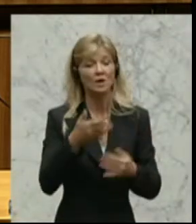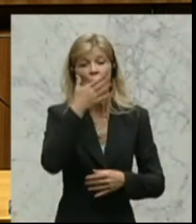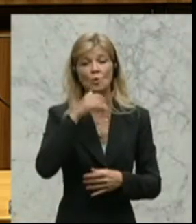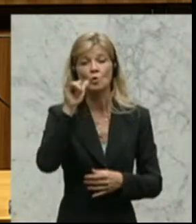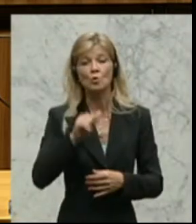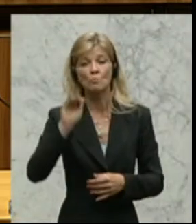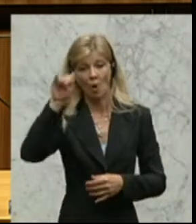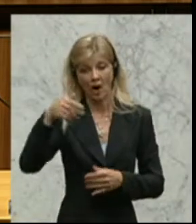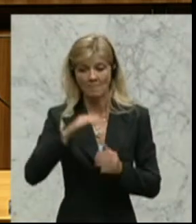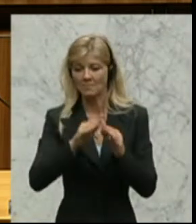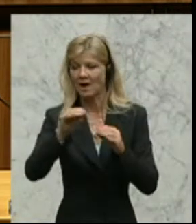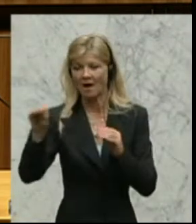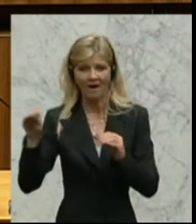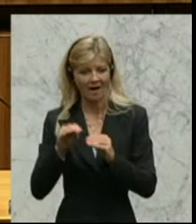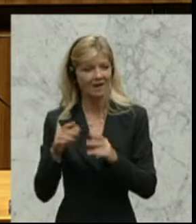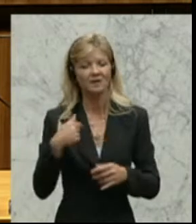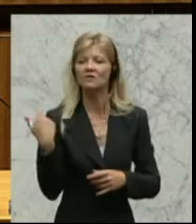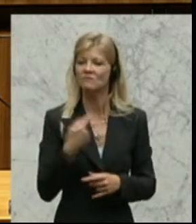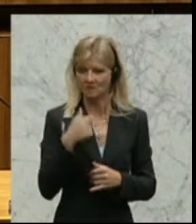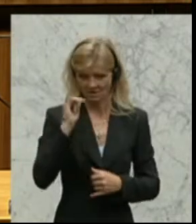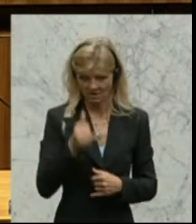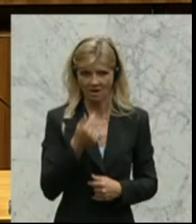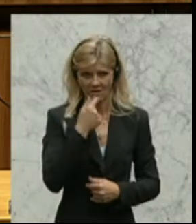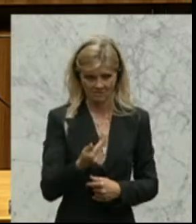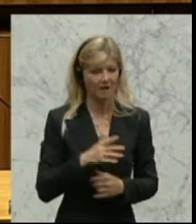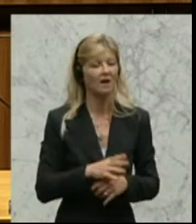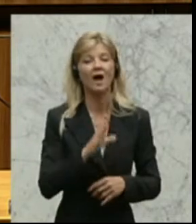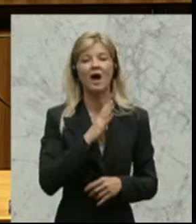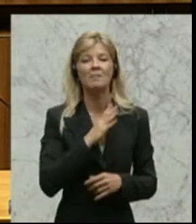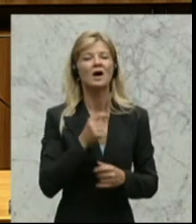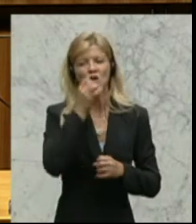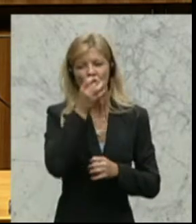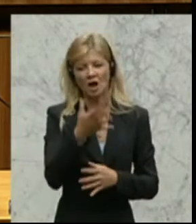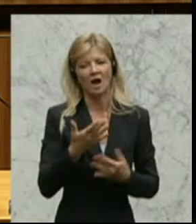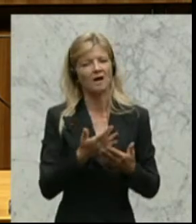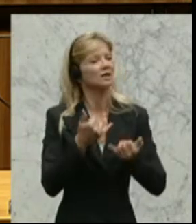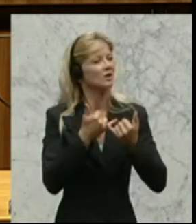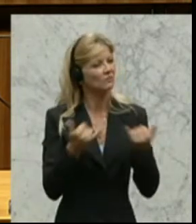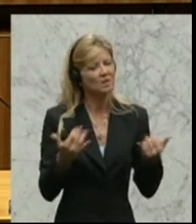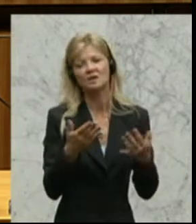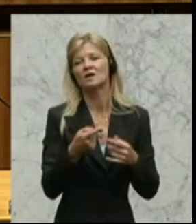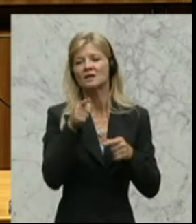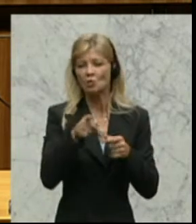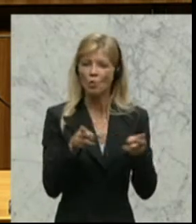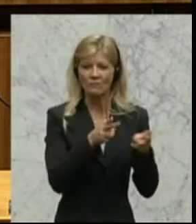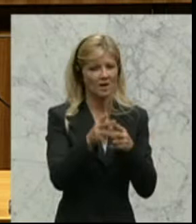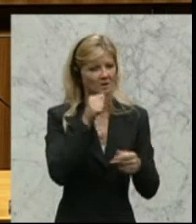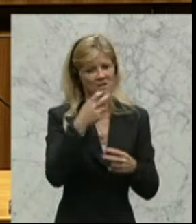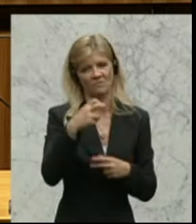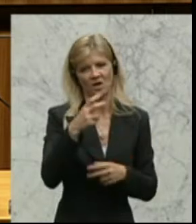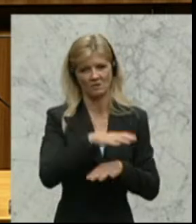Weg nicht breiter und weiter gegangen wird. Dass Sie das nicht auch bei anderen Anleihenzeichner sich überlegt haben und anstelle